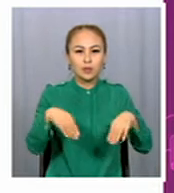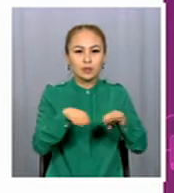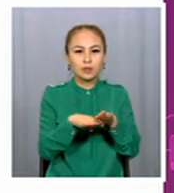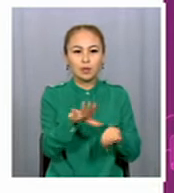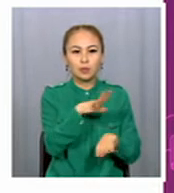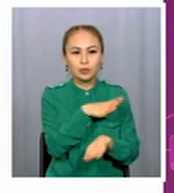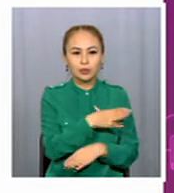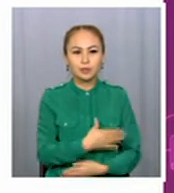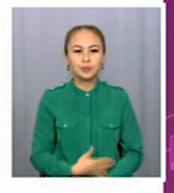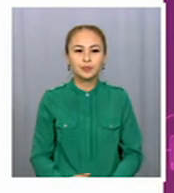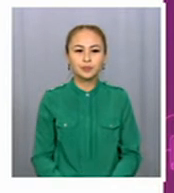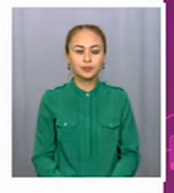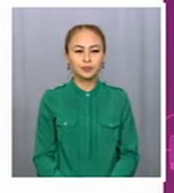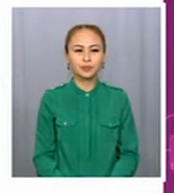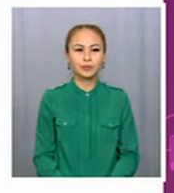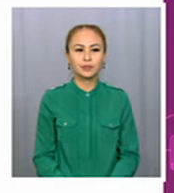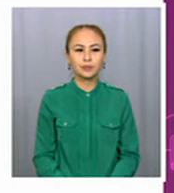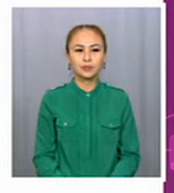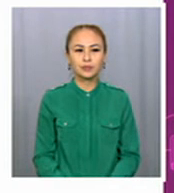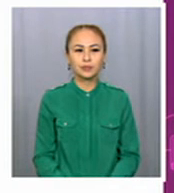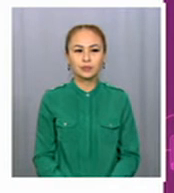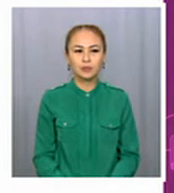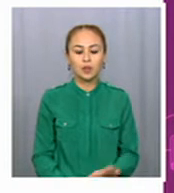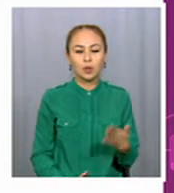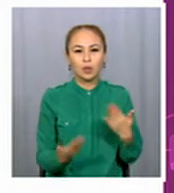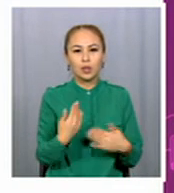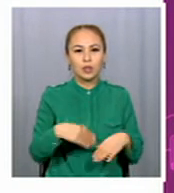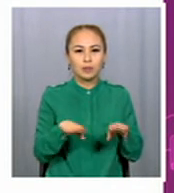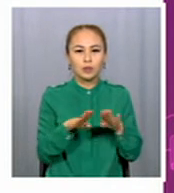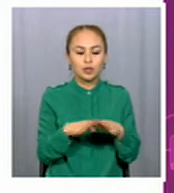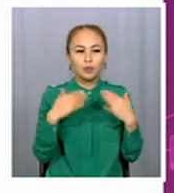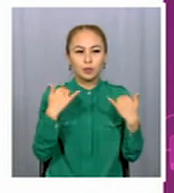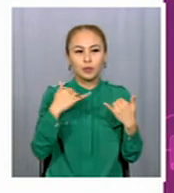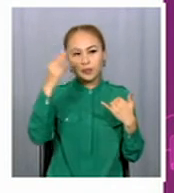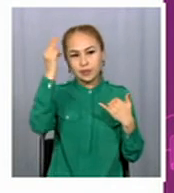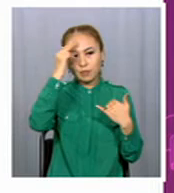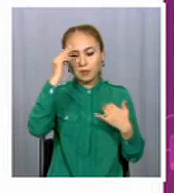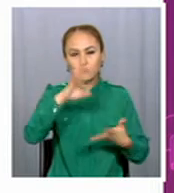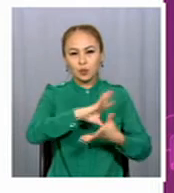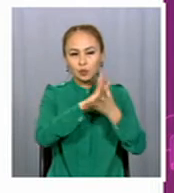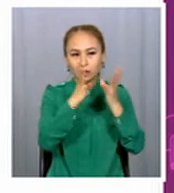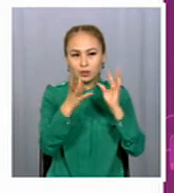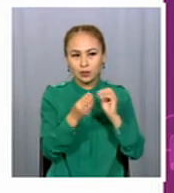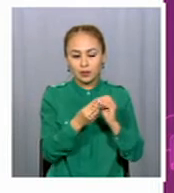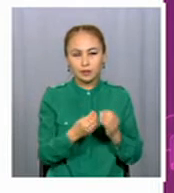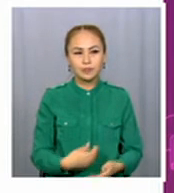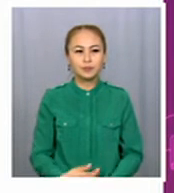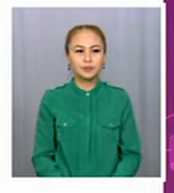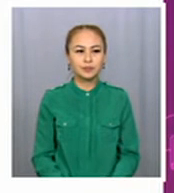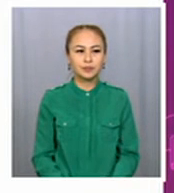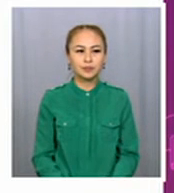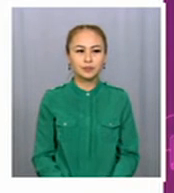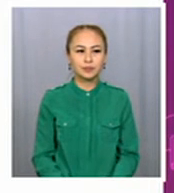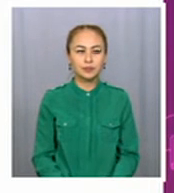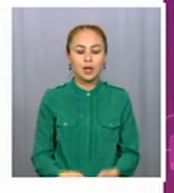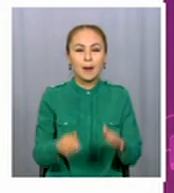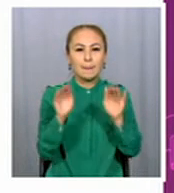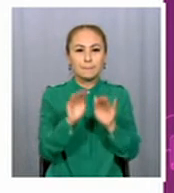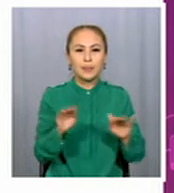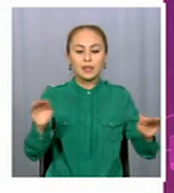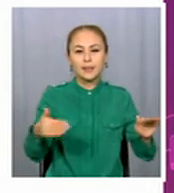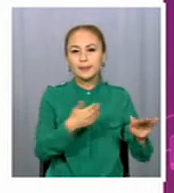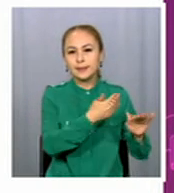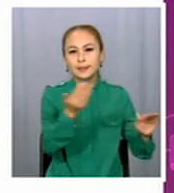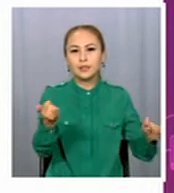ойдамын. Жарайсыңдар, балалар. Олай болса, бүгінгі сабағымызды қорытындылайық. Балалар, сендер